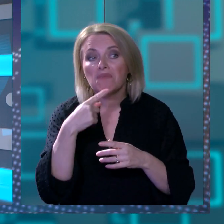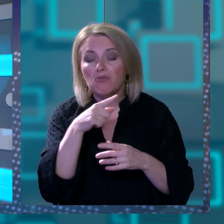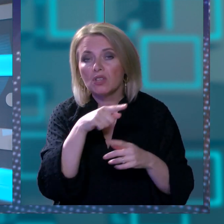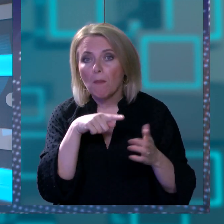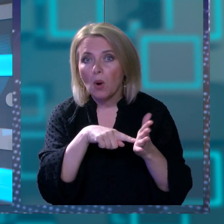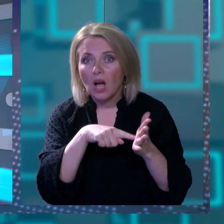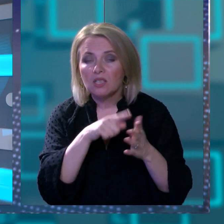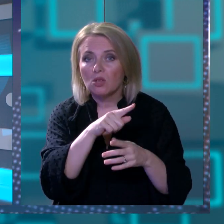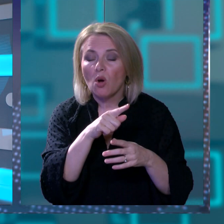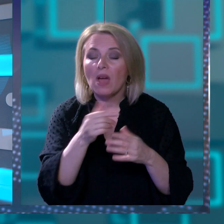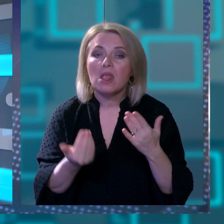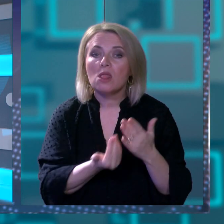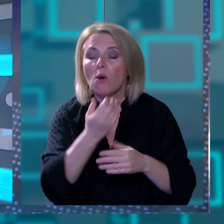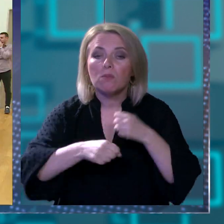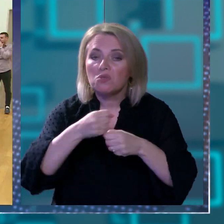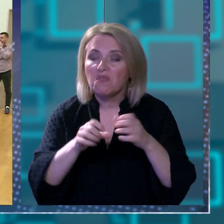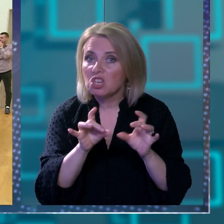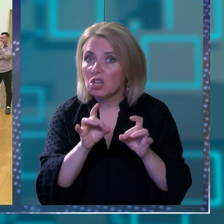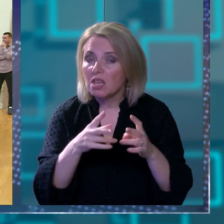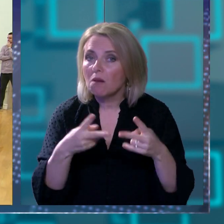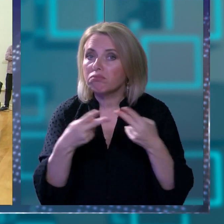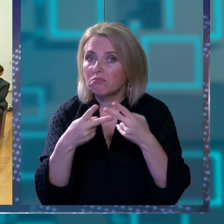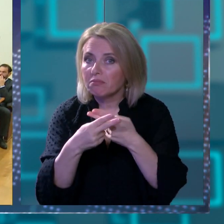novi poslovnik nije ništa narušio.